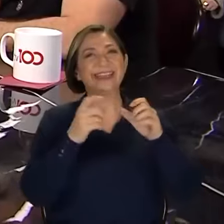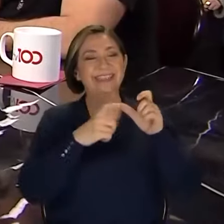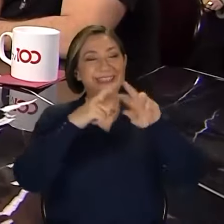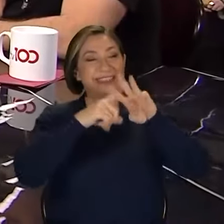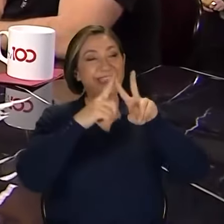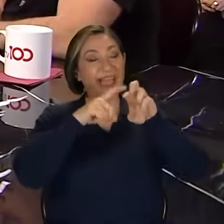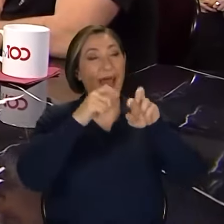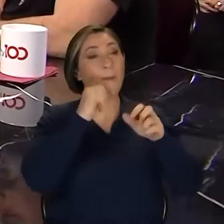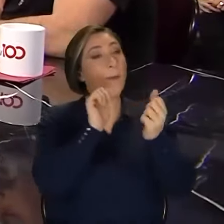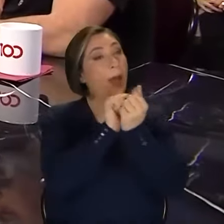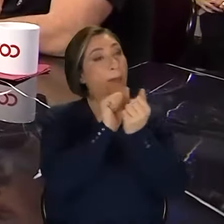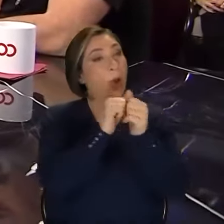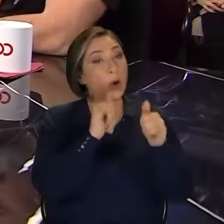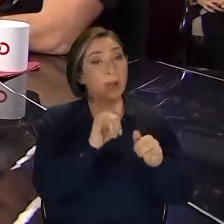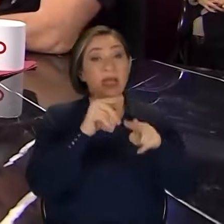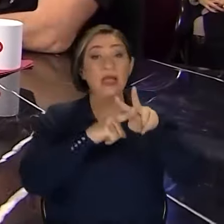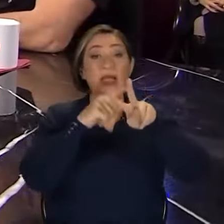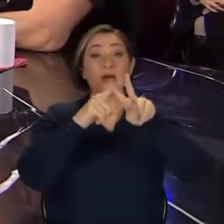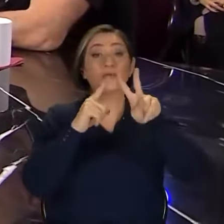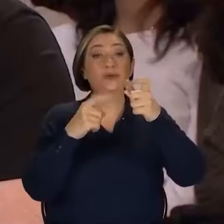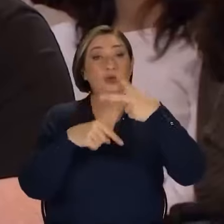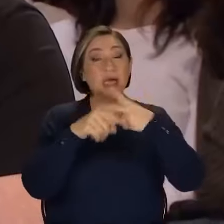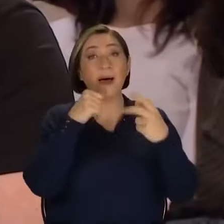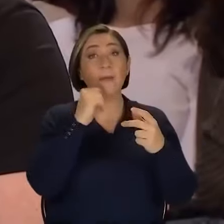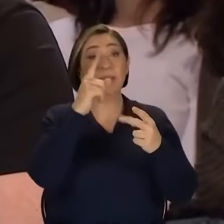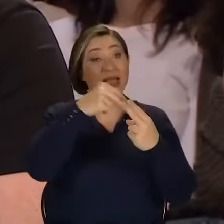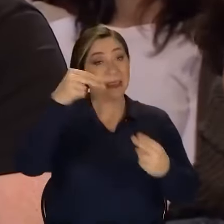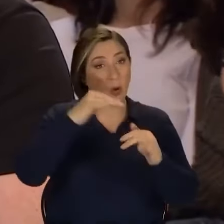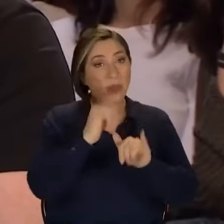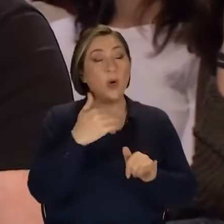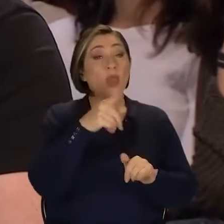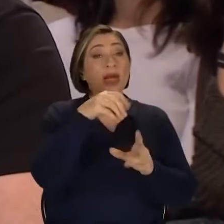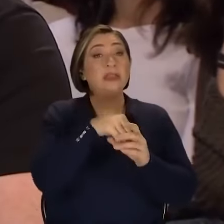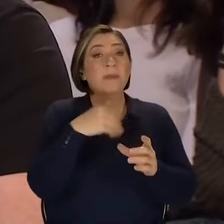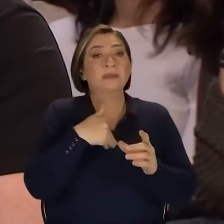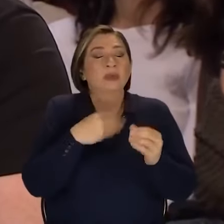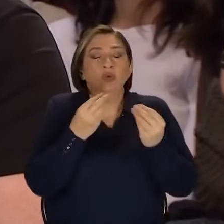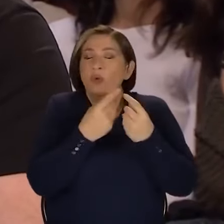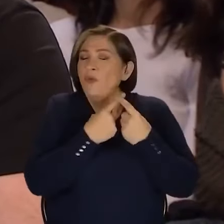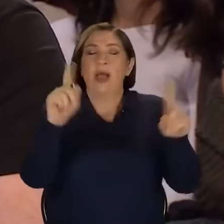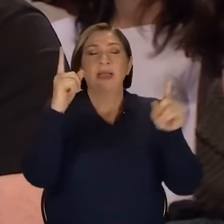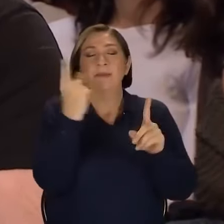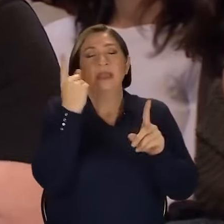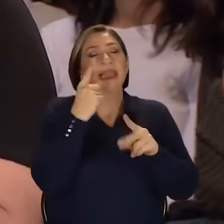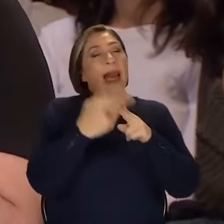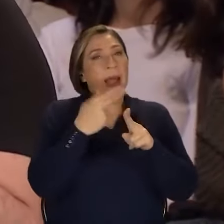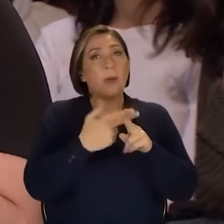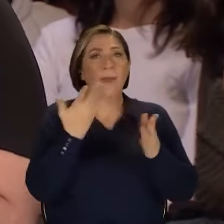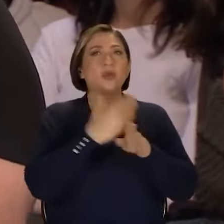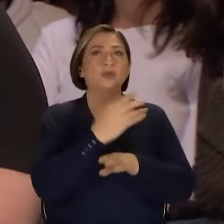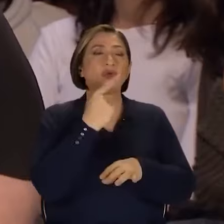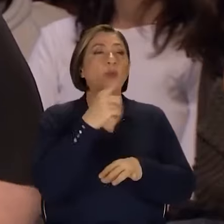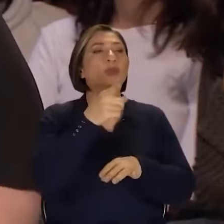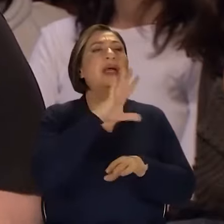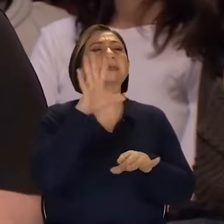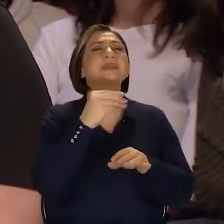Şener abiyle karşılıklı oynamak Yavuz abinin bir öyküsünde oynamak onlar Tabii benim için çok çarpıcı şeyler ama doğruu